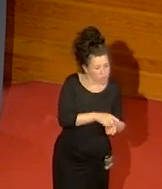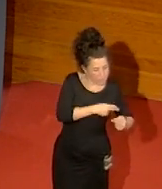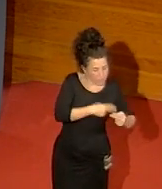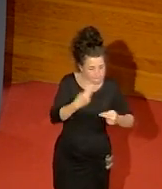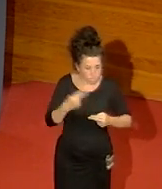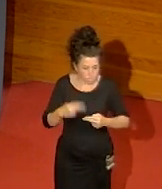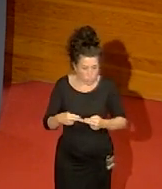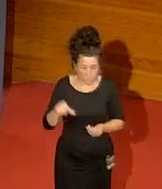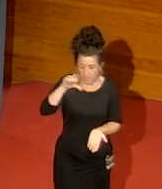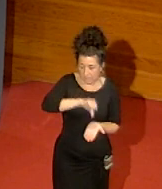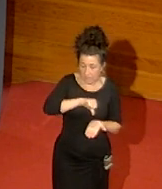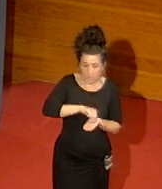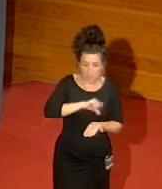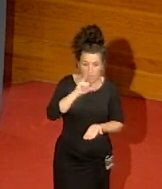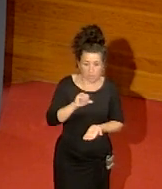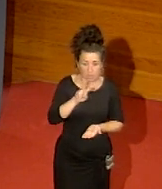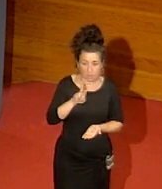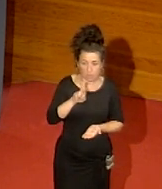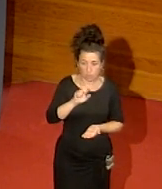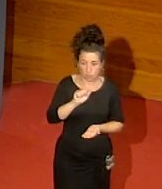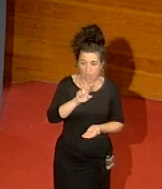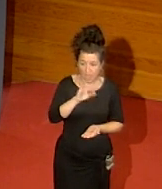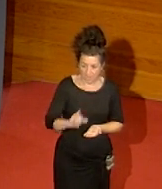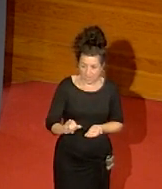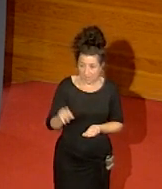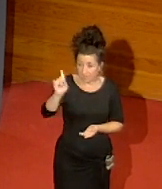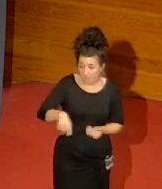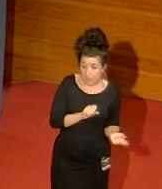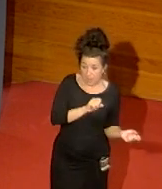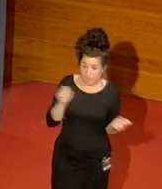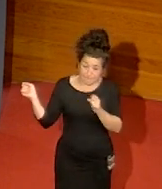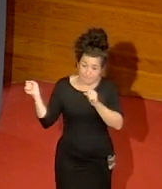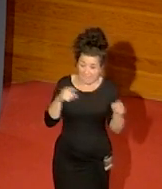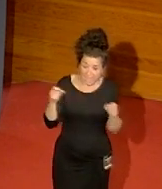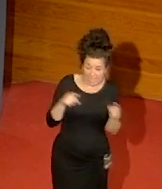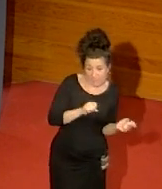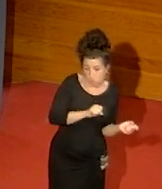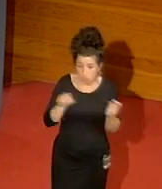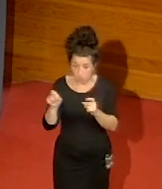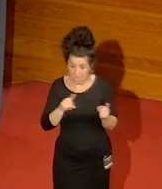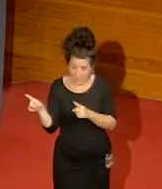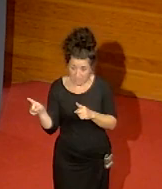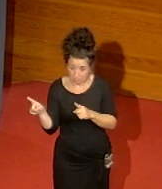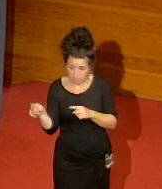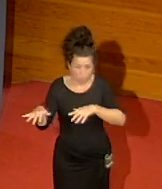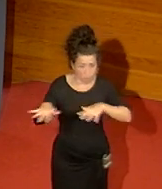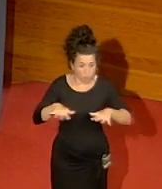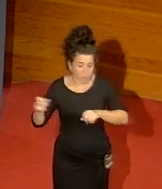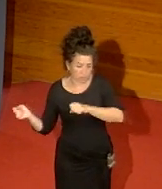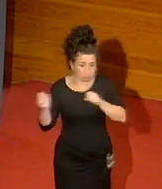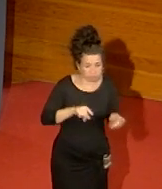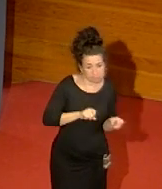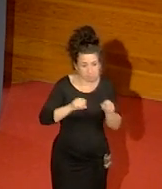da. Parkatu? Migrazioak. Mugimendu migratorioak, ez? Askotan,